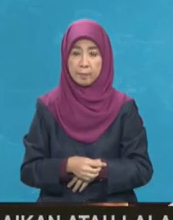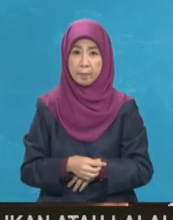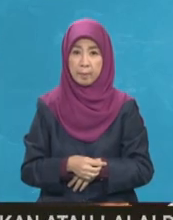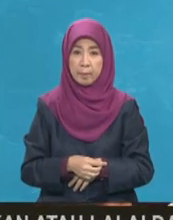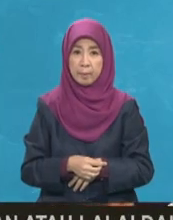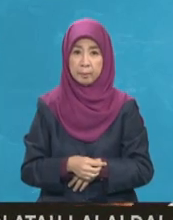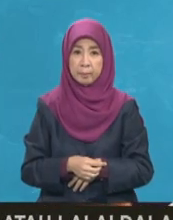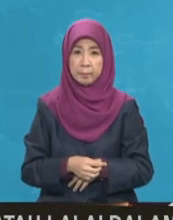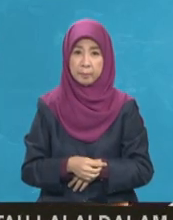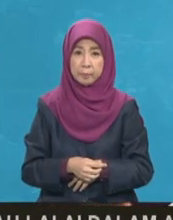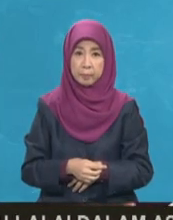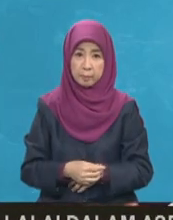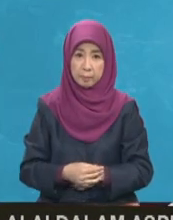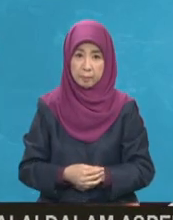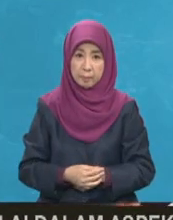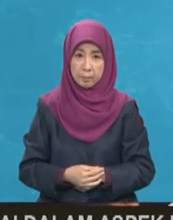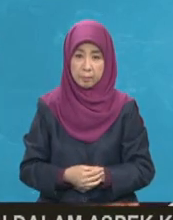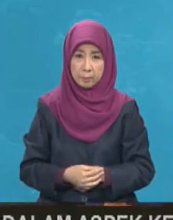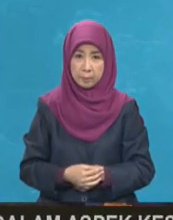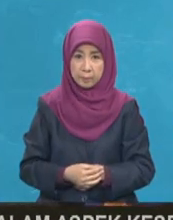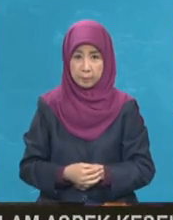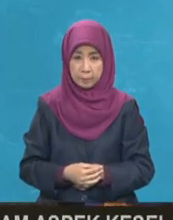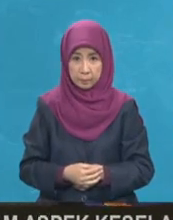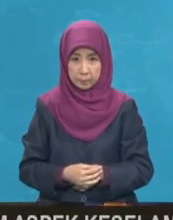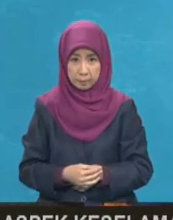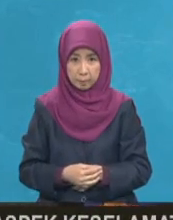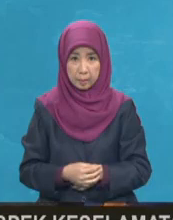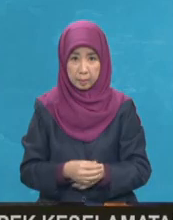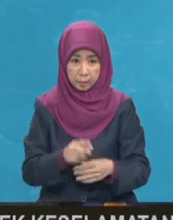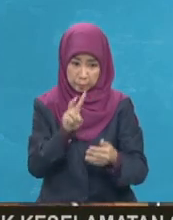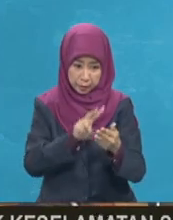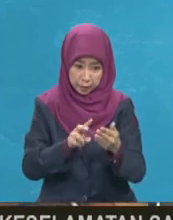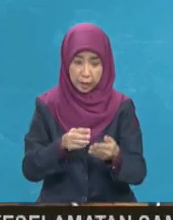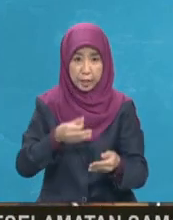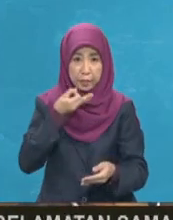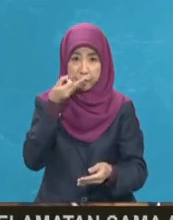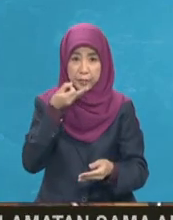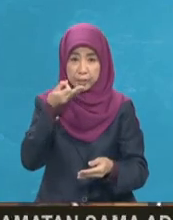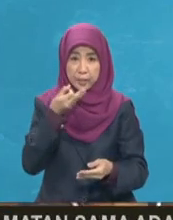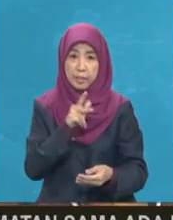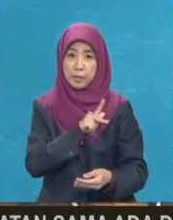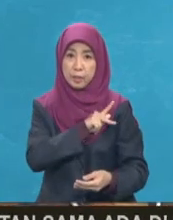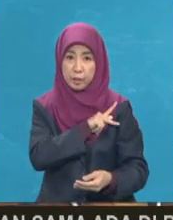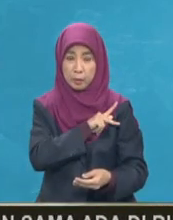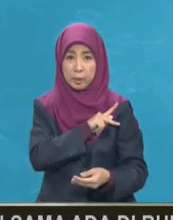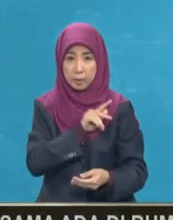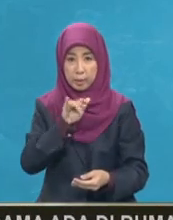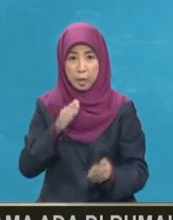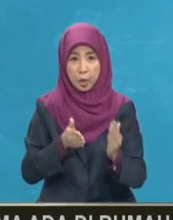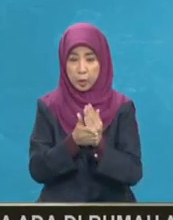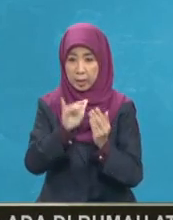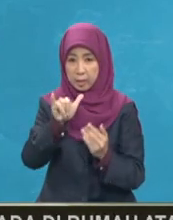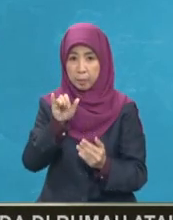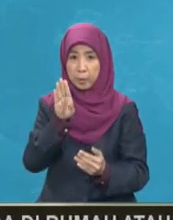Hai Hider bacaan surah al-fatihah diketuai oleh yang terhormat